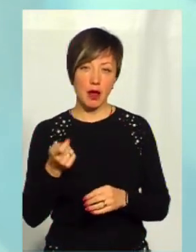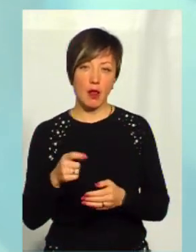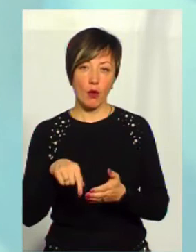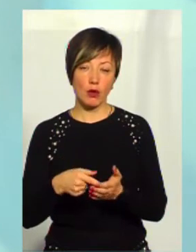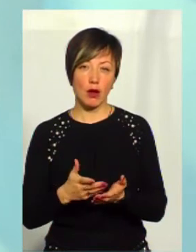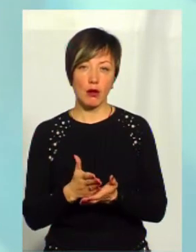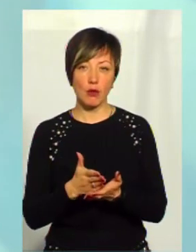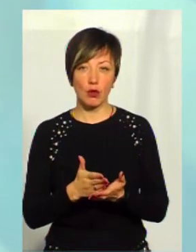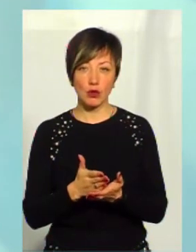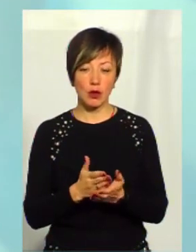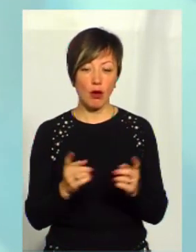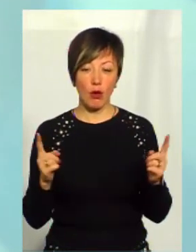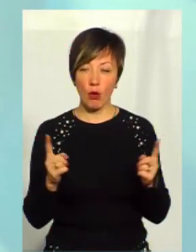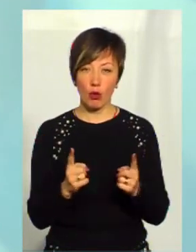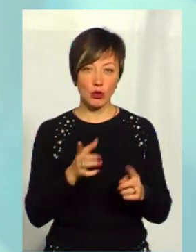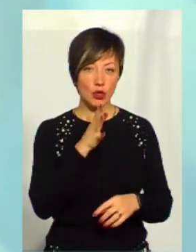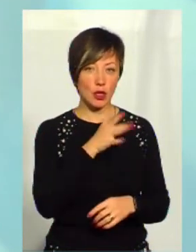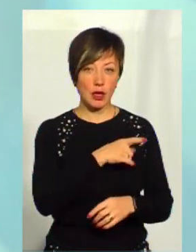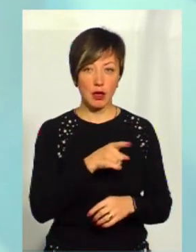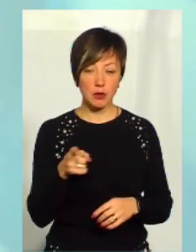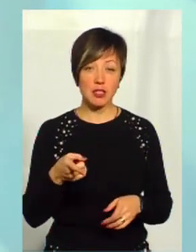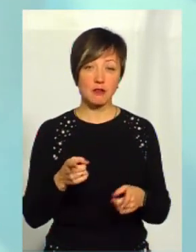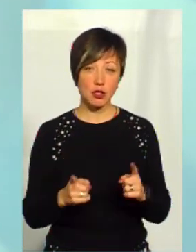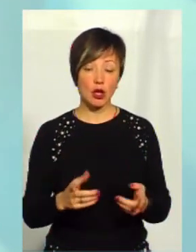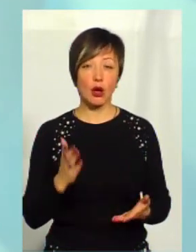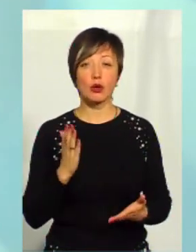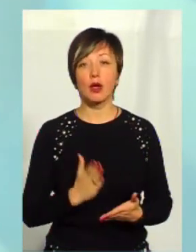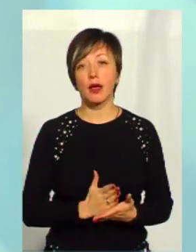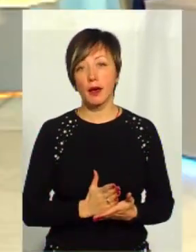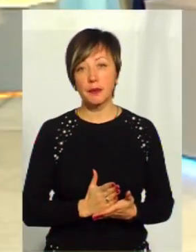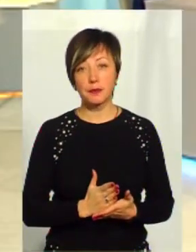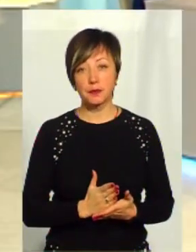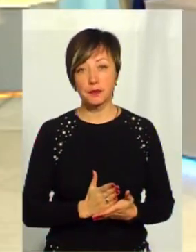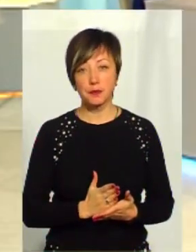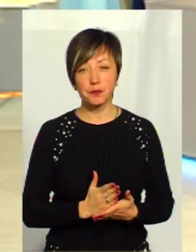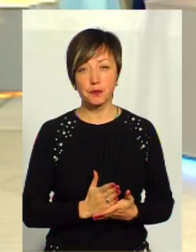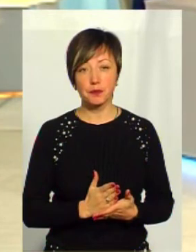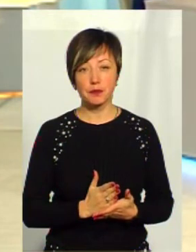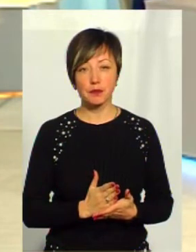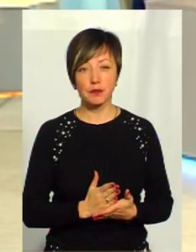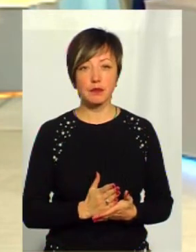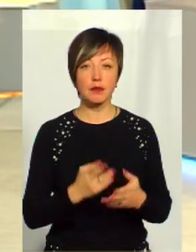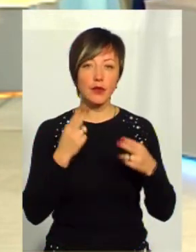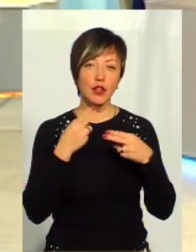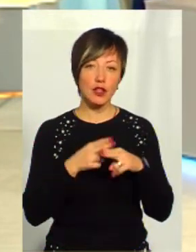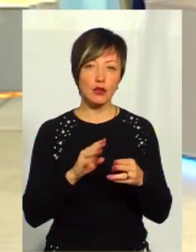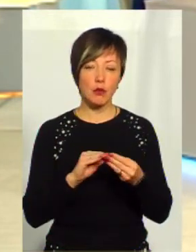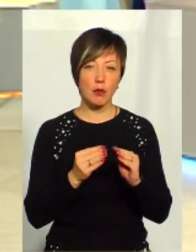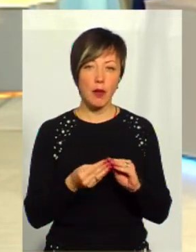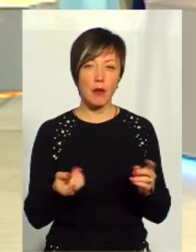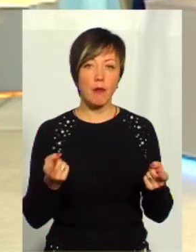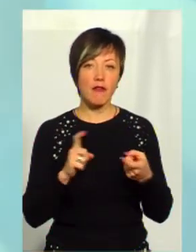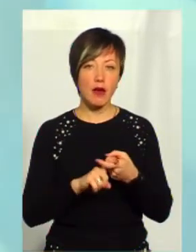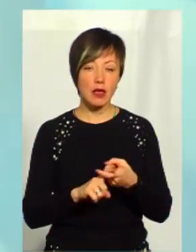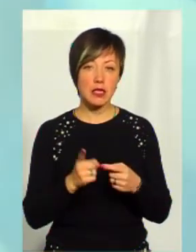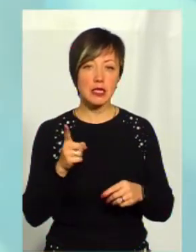комунальні послуги. Тобто найкоротші терміни. Звичайно, є, я би сказав, такі технічні проблеми, які пов'язані з тим,